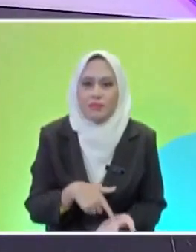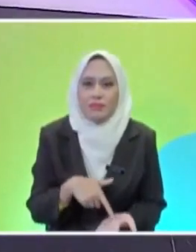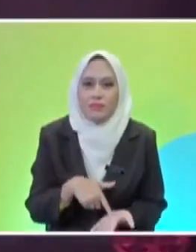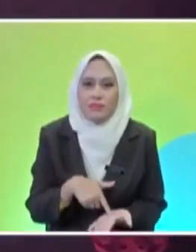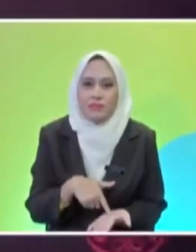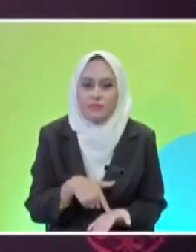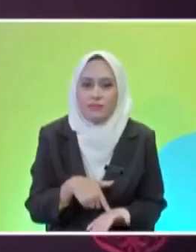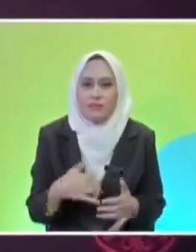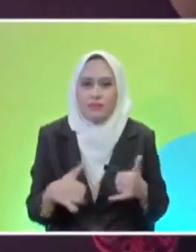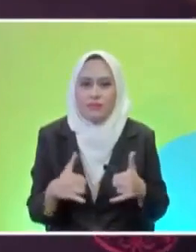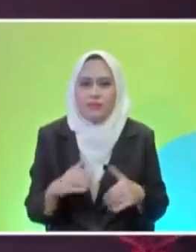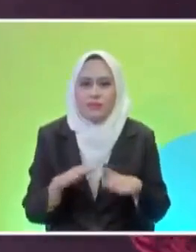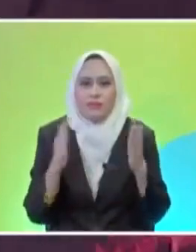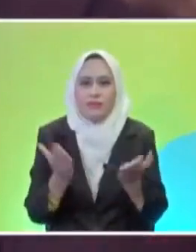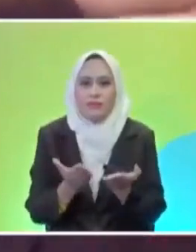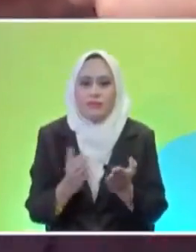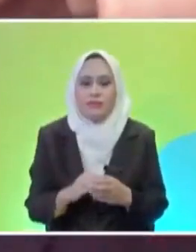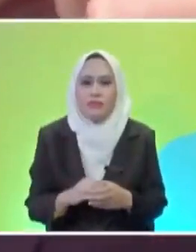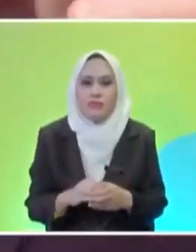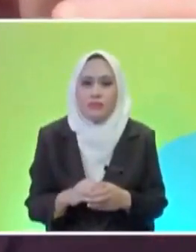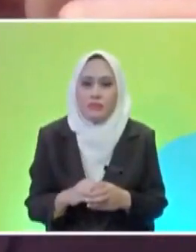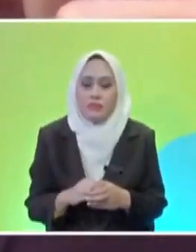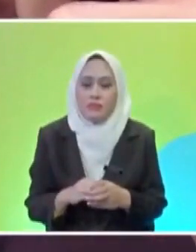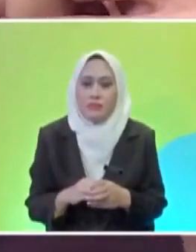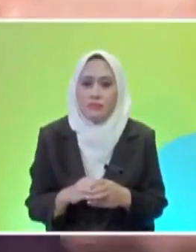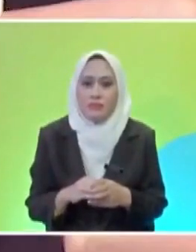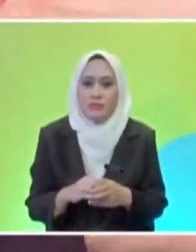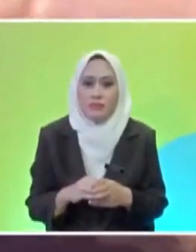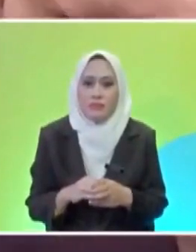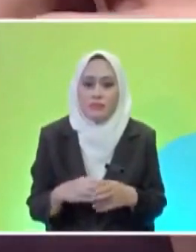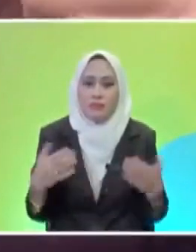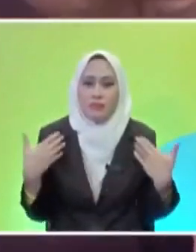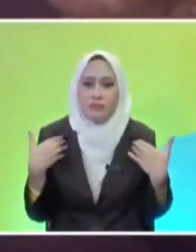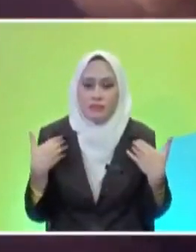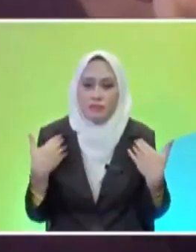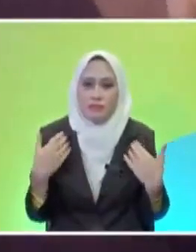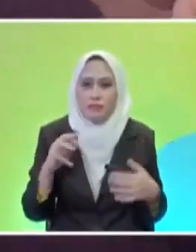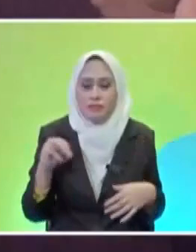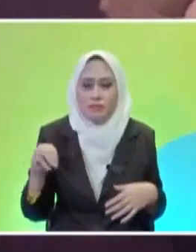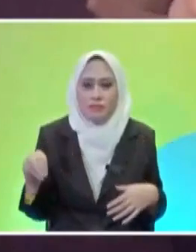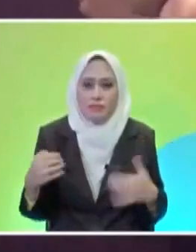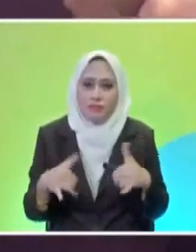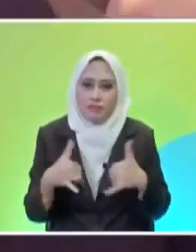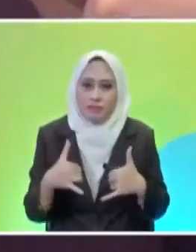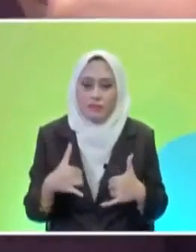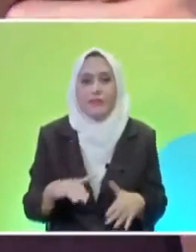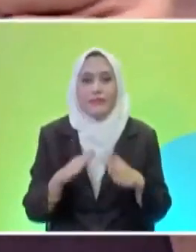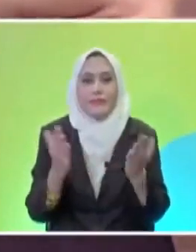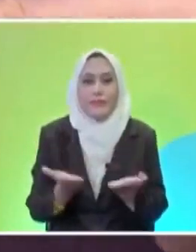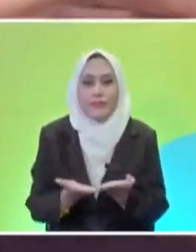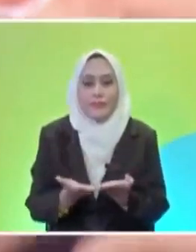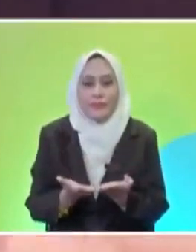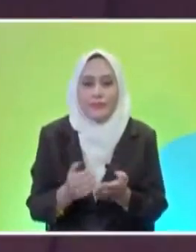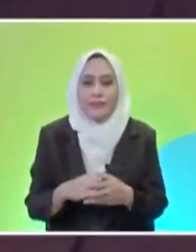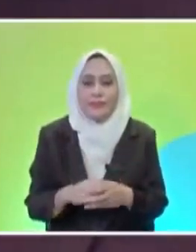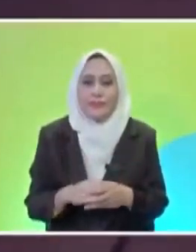macam main bola. Main bola tengah hari. Ada main tak tengah boleh main bola tengah hari? Tak boleh, cukup panas. Panas.